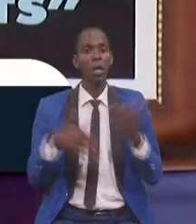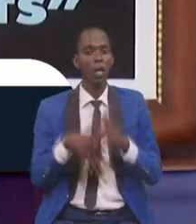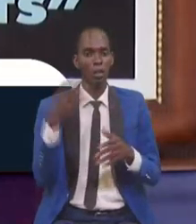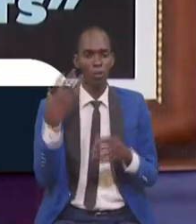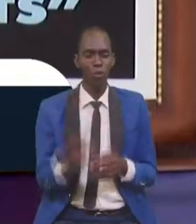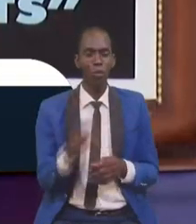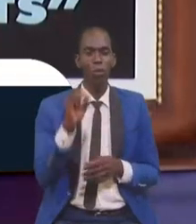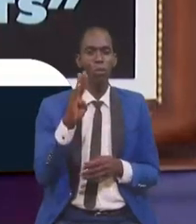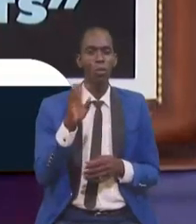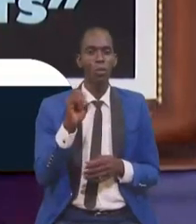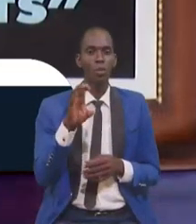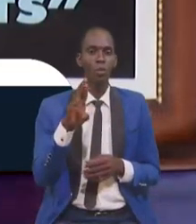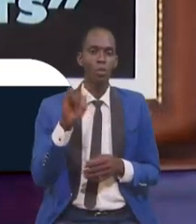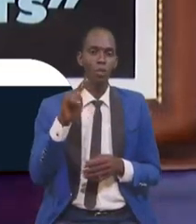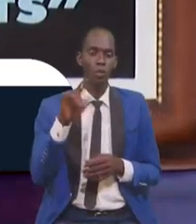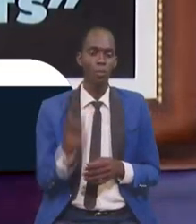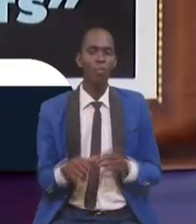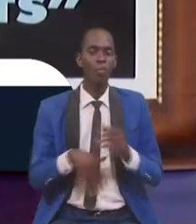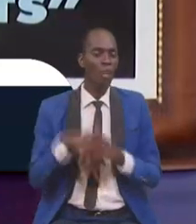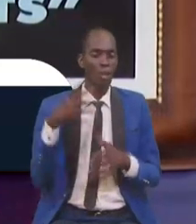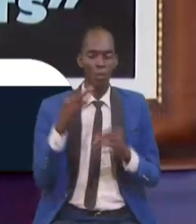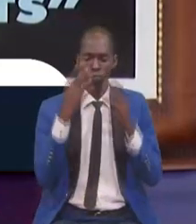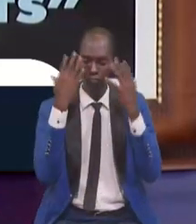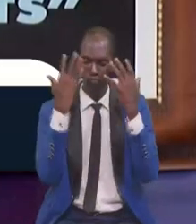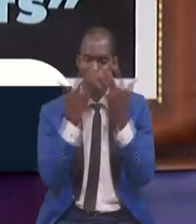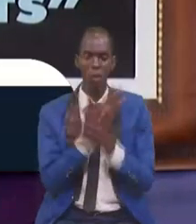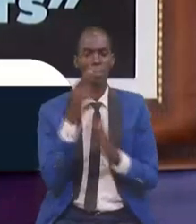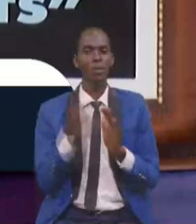ténèbres, les yeux des aveugles verront.